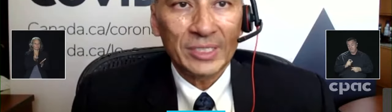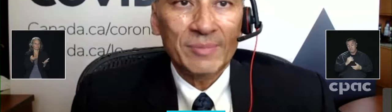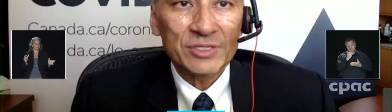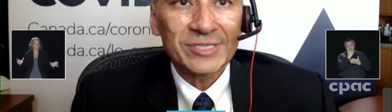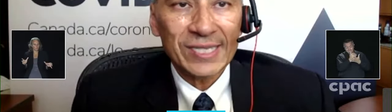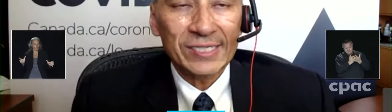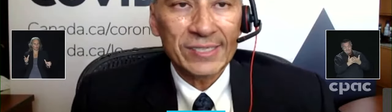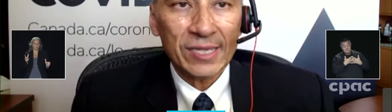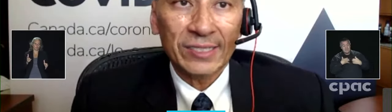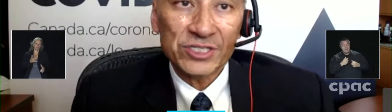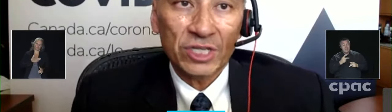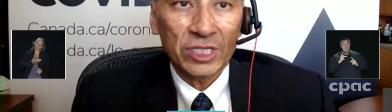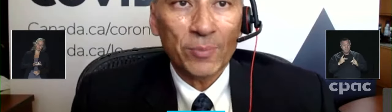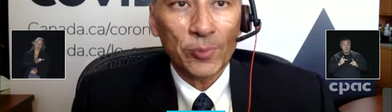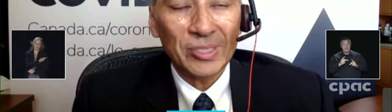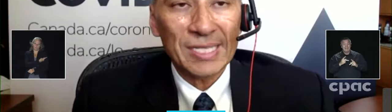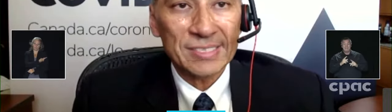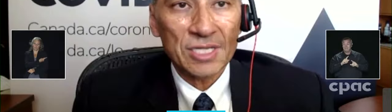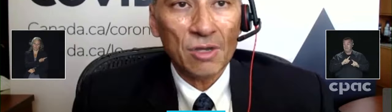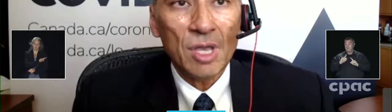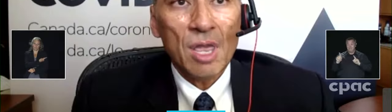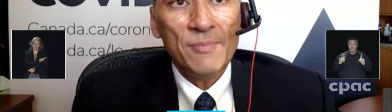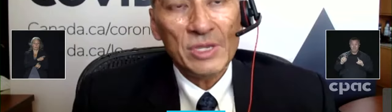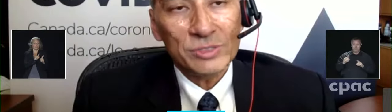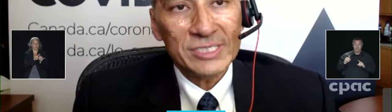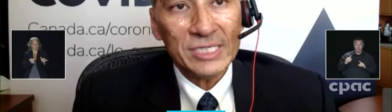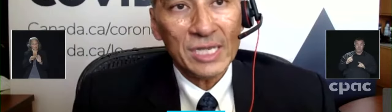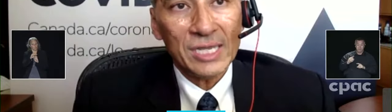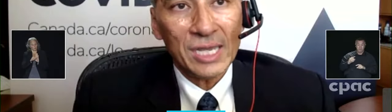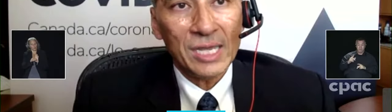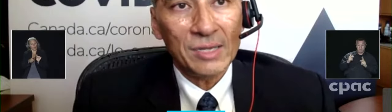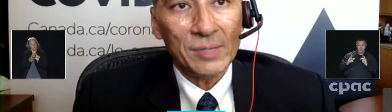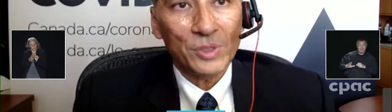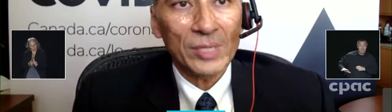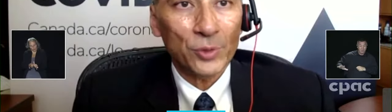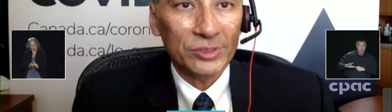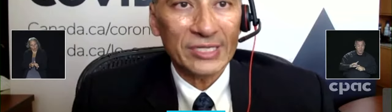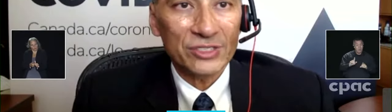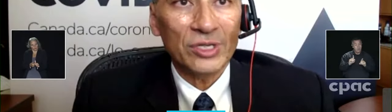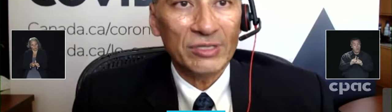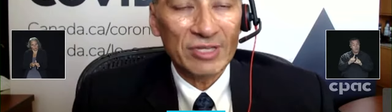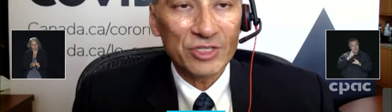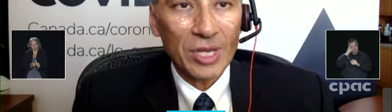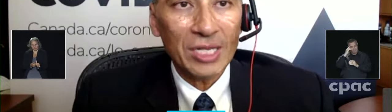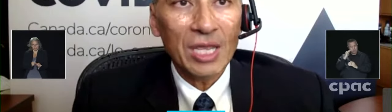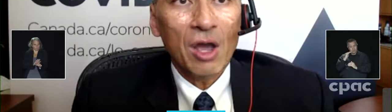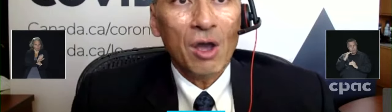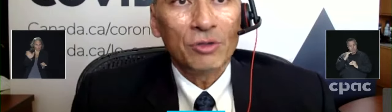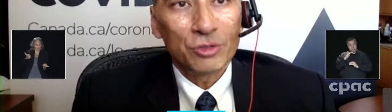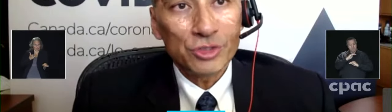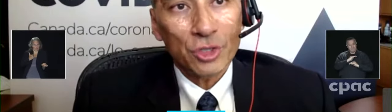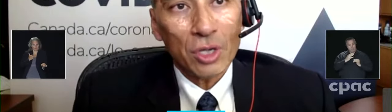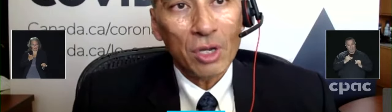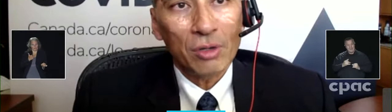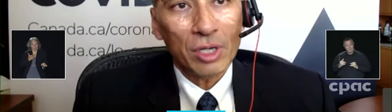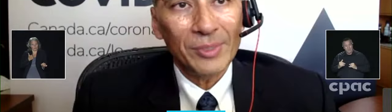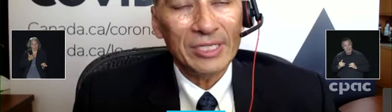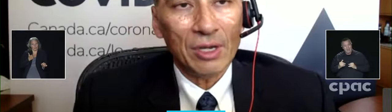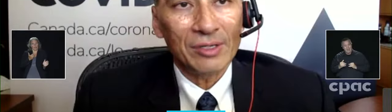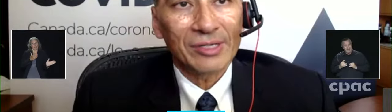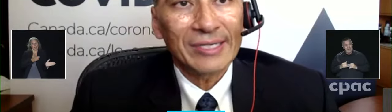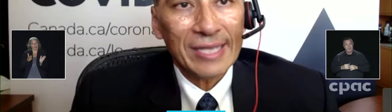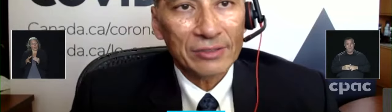santé publique, les mesures sanitaires à l'échelle de la population, mais aussi pour la protection individuelle. Toujours